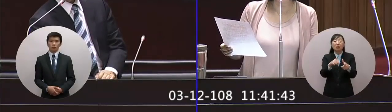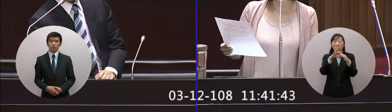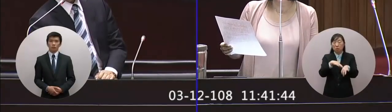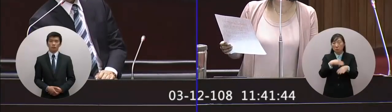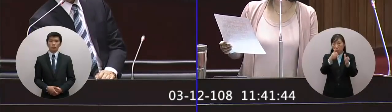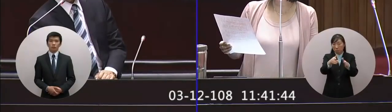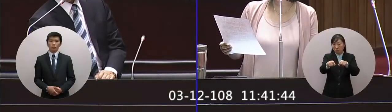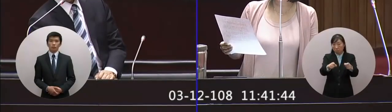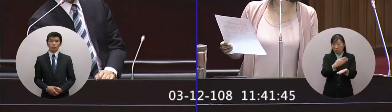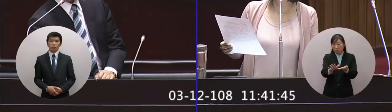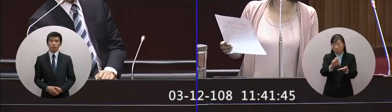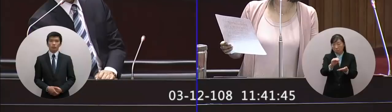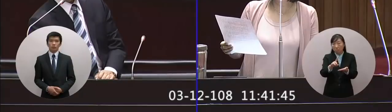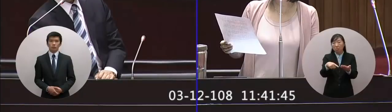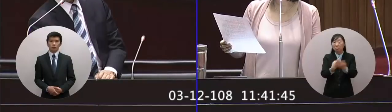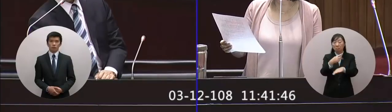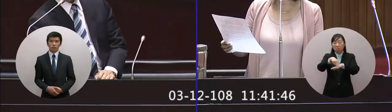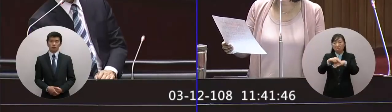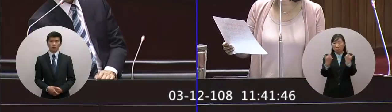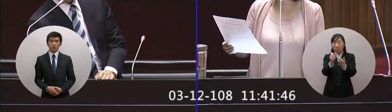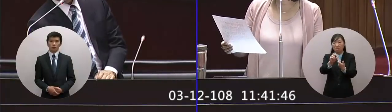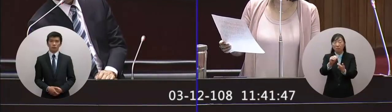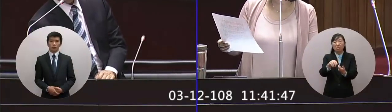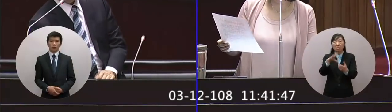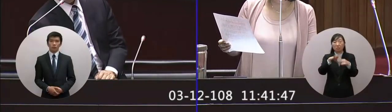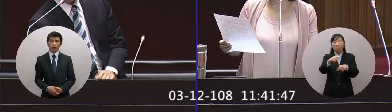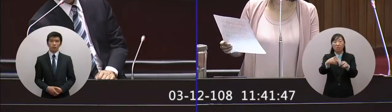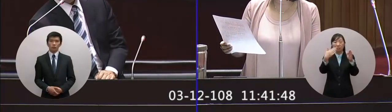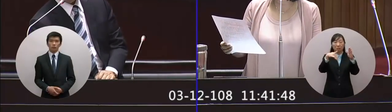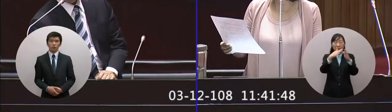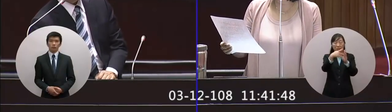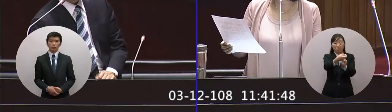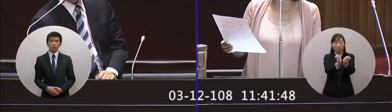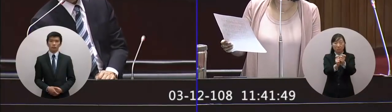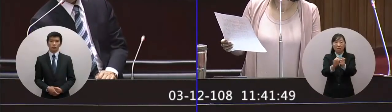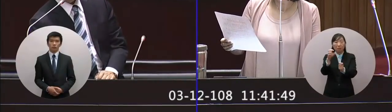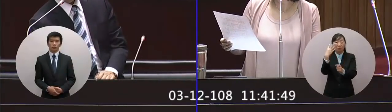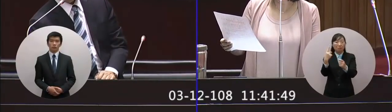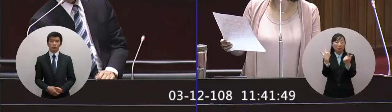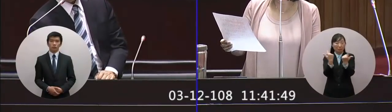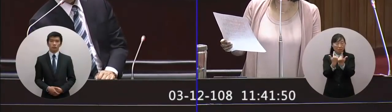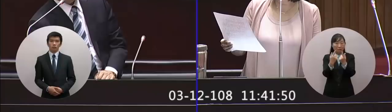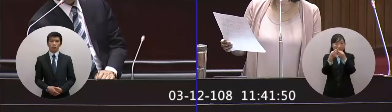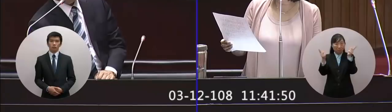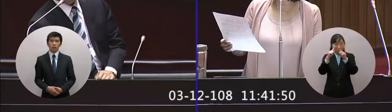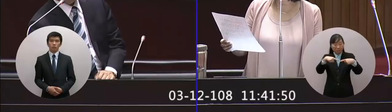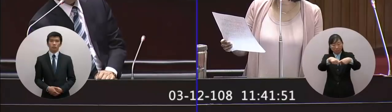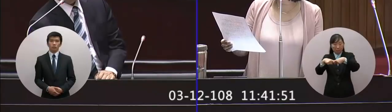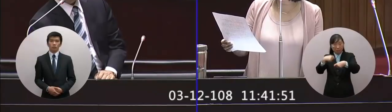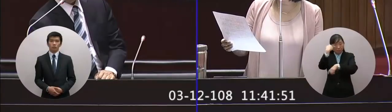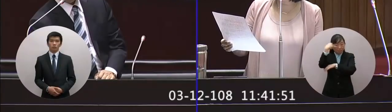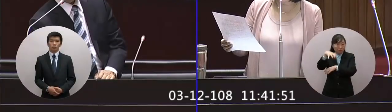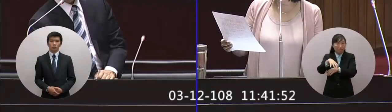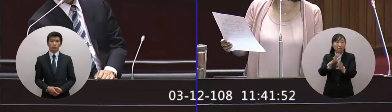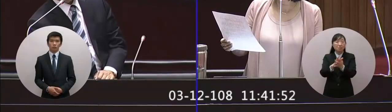对方法。所以您倡议了，在大学密集区域新建新北大学联合宿舍，在非密集的区域提